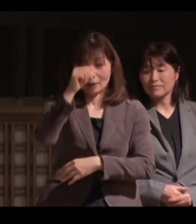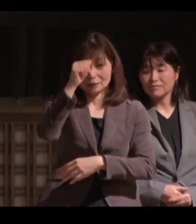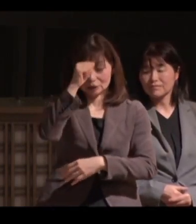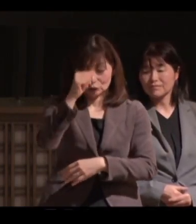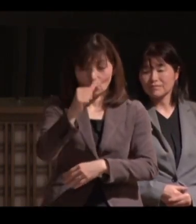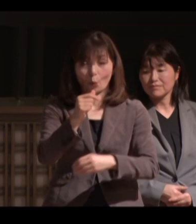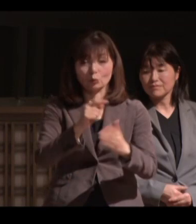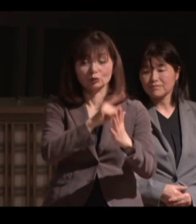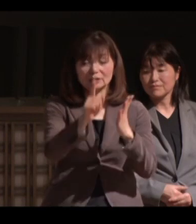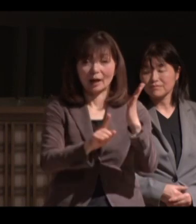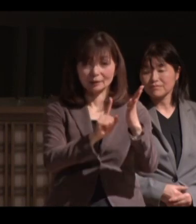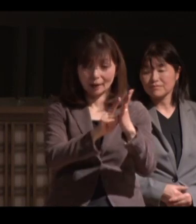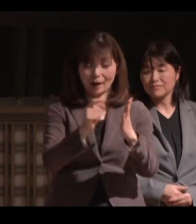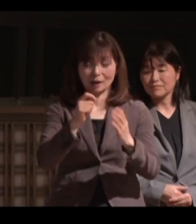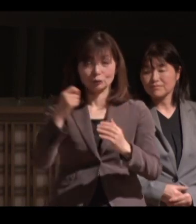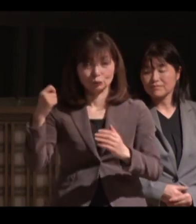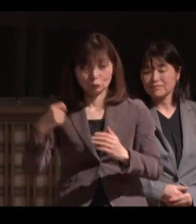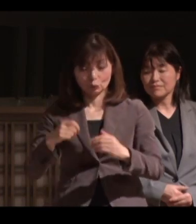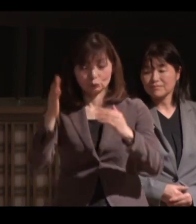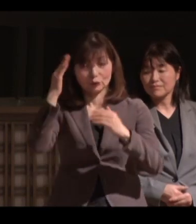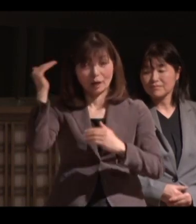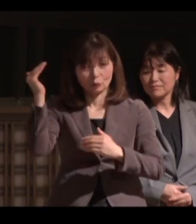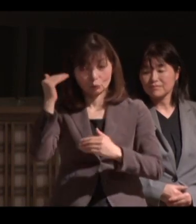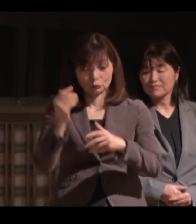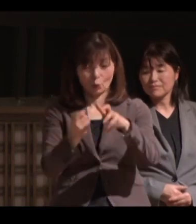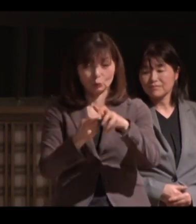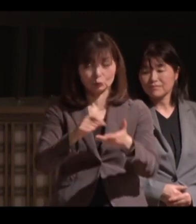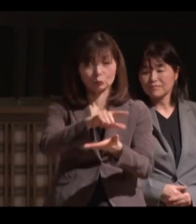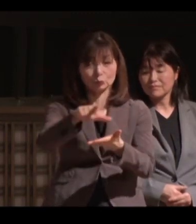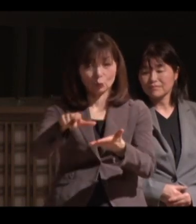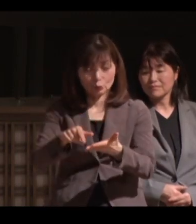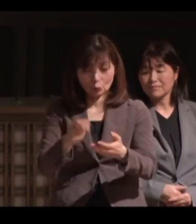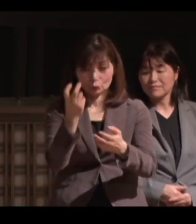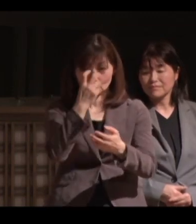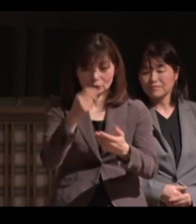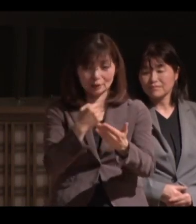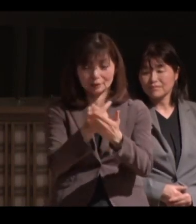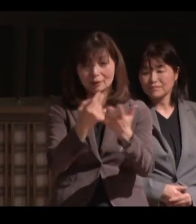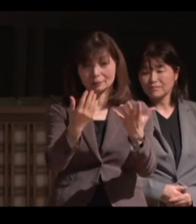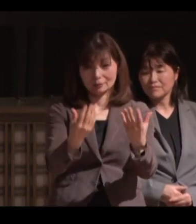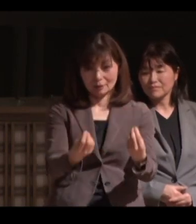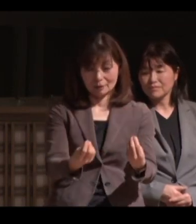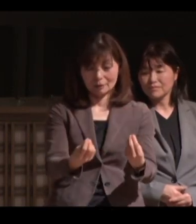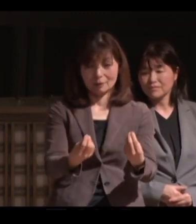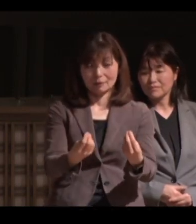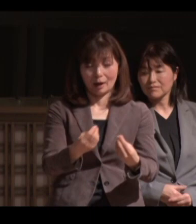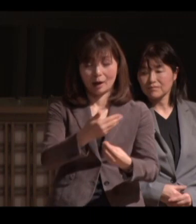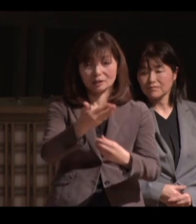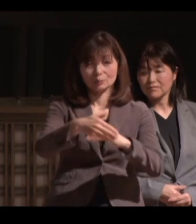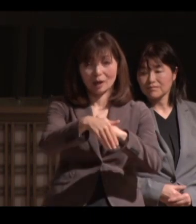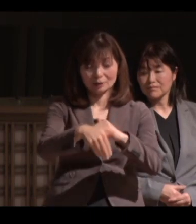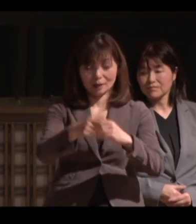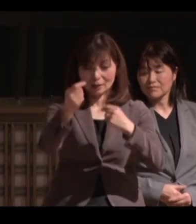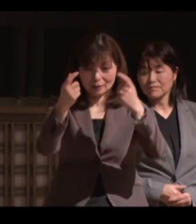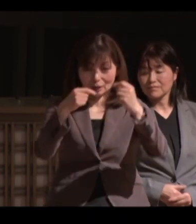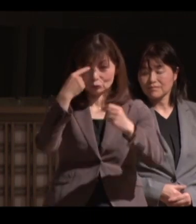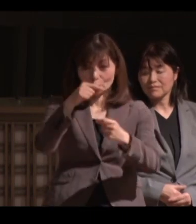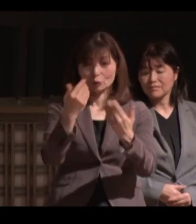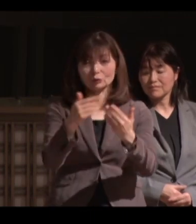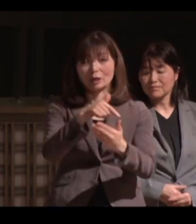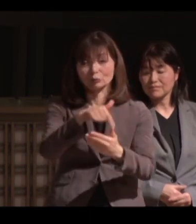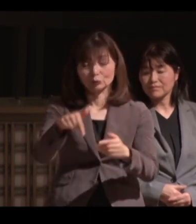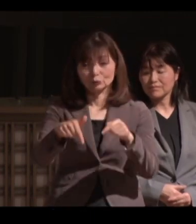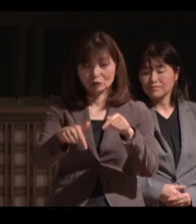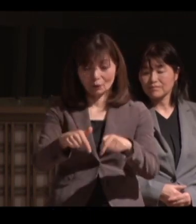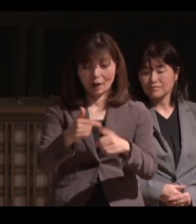スリランカ中国韓国におけ農村査に参加されています島根大学教育学部において